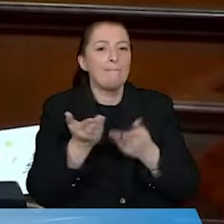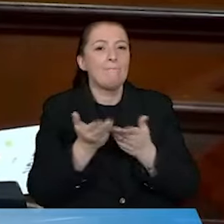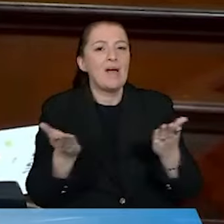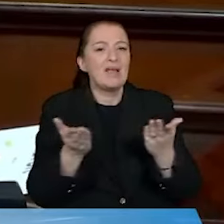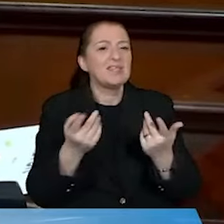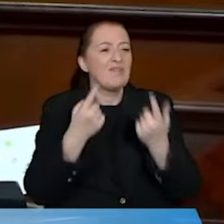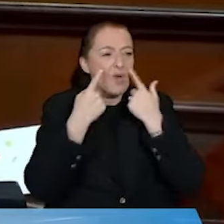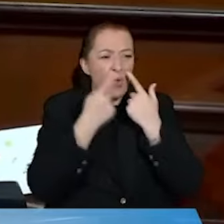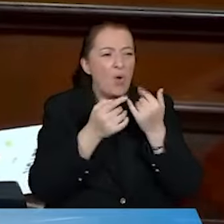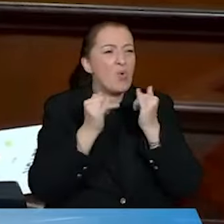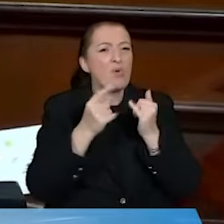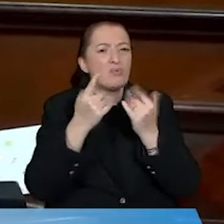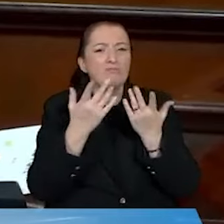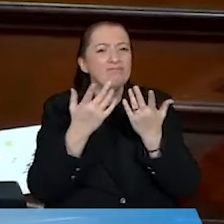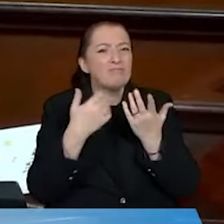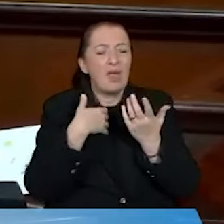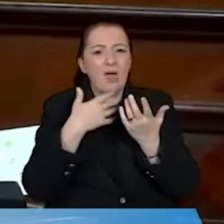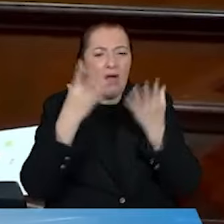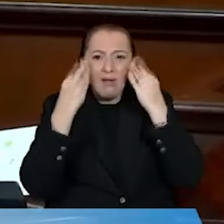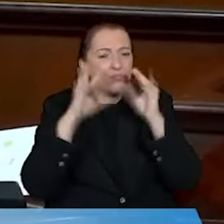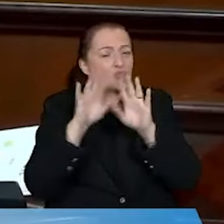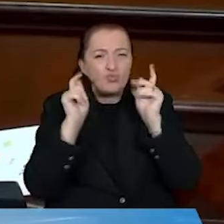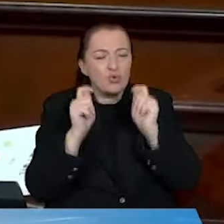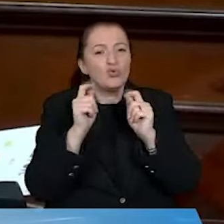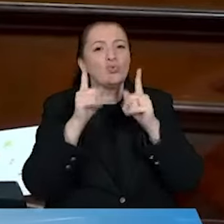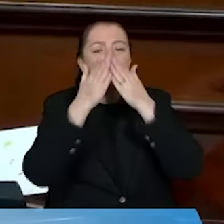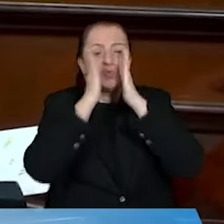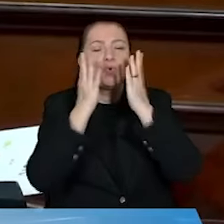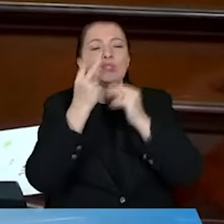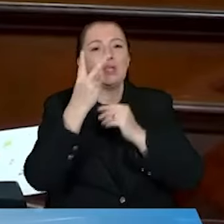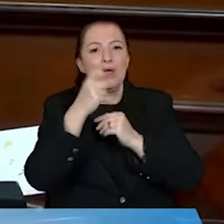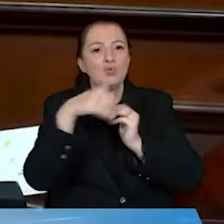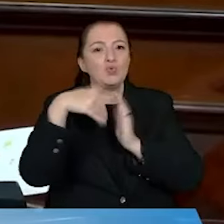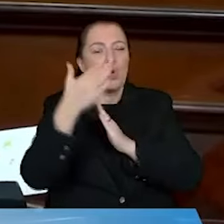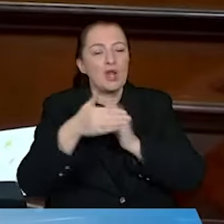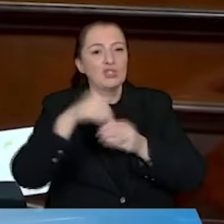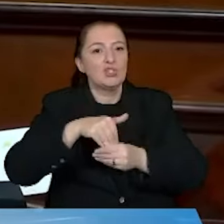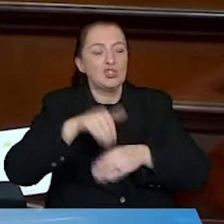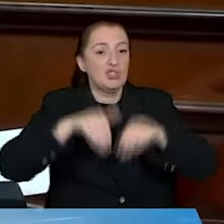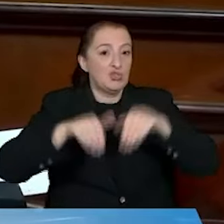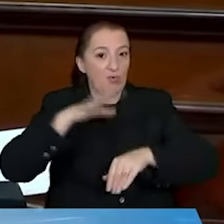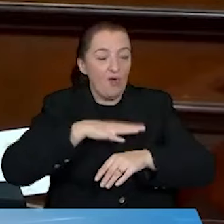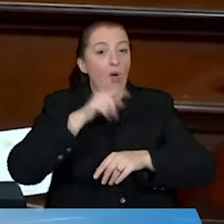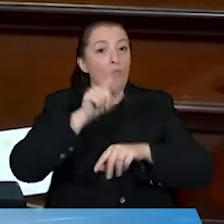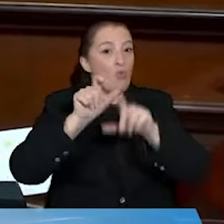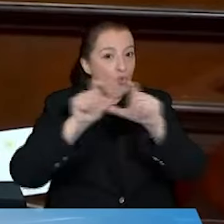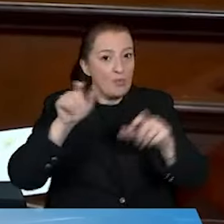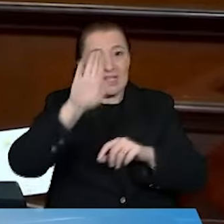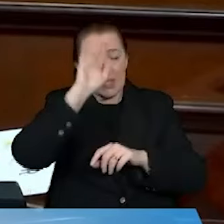enkaz bırakıyorsunuz. Akıl tutulması bu. Şükürler olsun ki 2 ay sonra seçim var. Hem bu kurumları hem İstanbul'u düştüğü